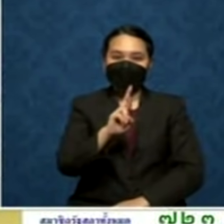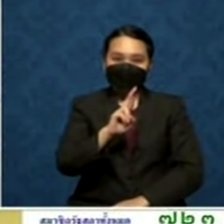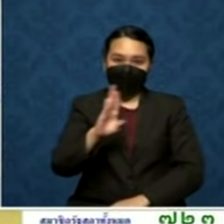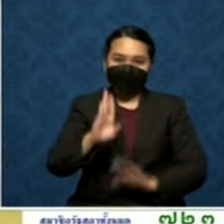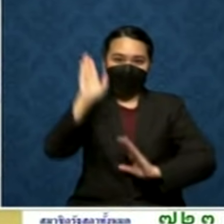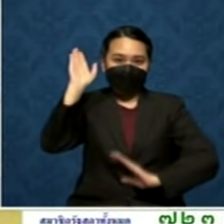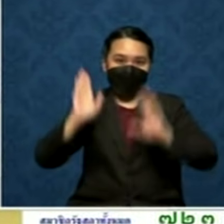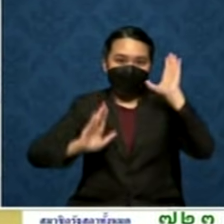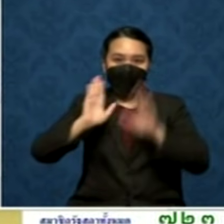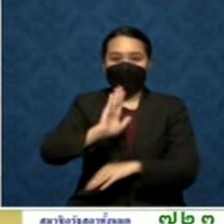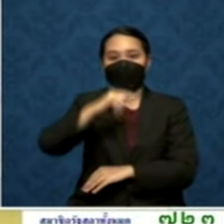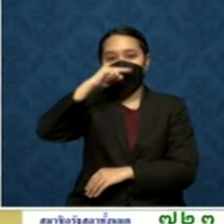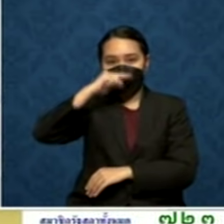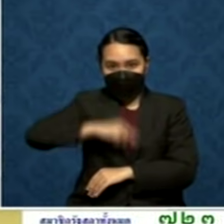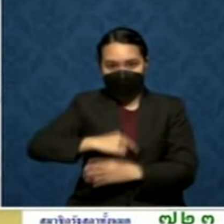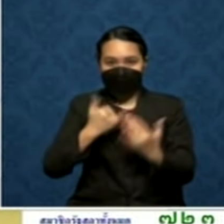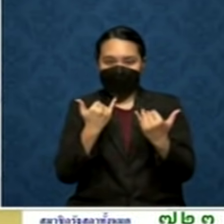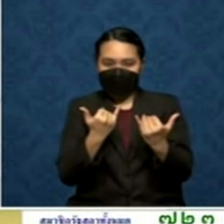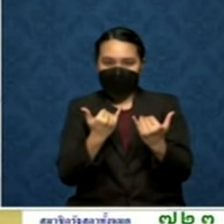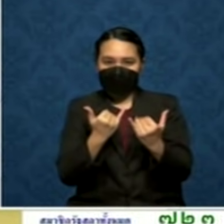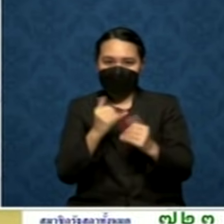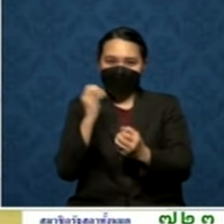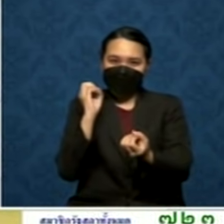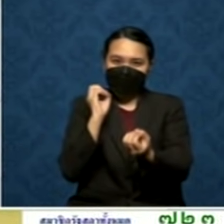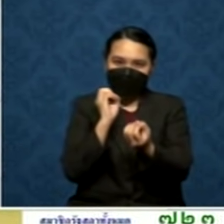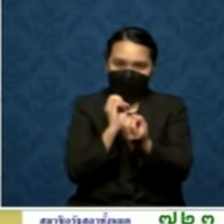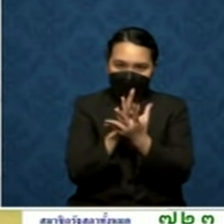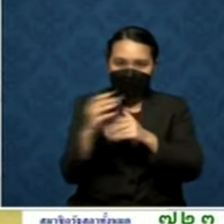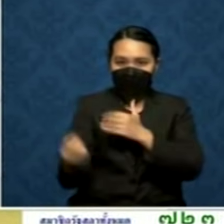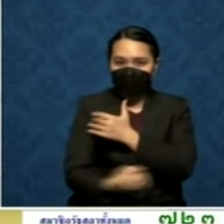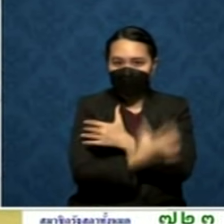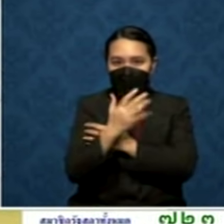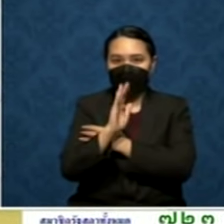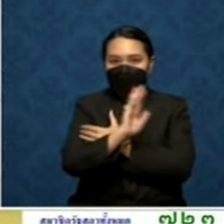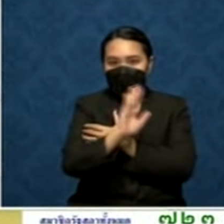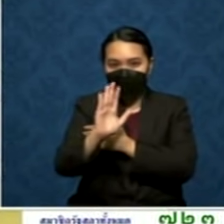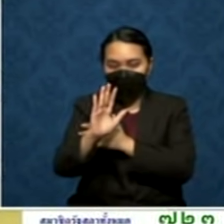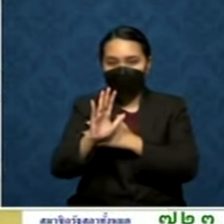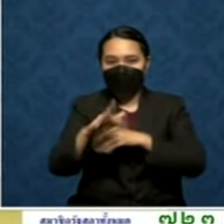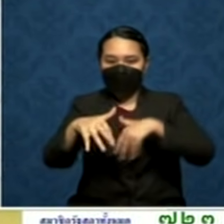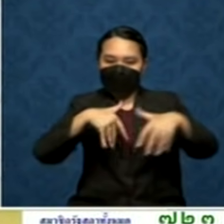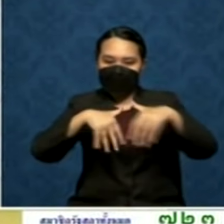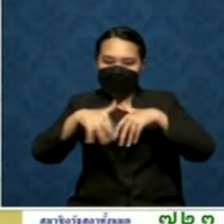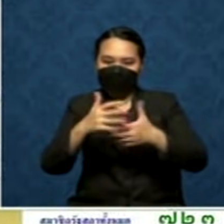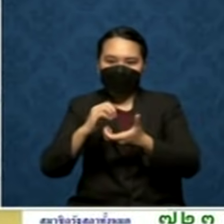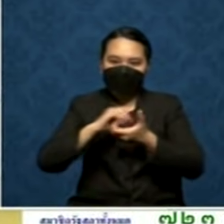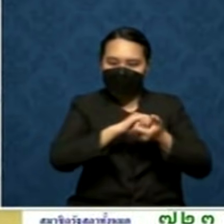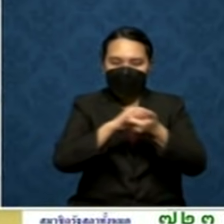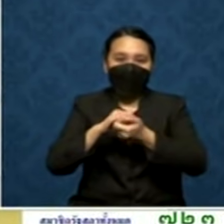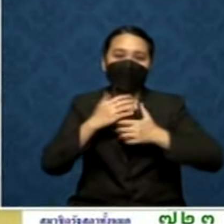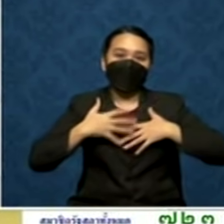แบบไทยๆที่กำลังทำร้ายโอกาสและพื้นที่ในการแสวงหาฉันทำมติให้พวกเราสามารถอยู่ร่วมกันได้